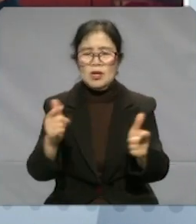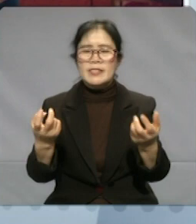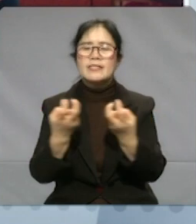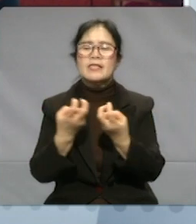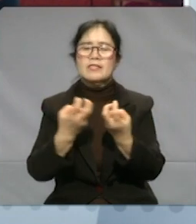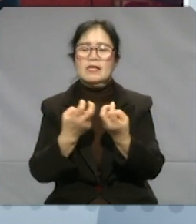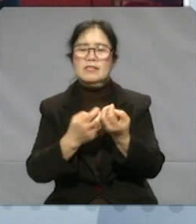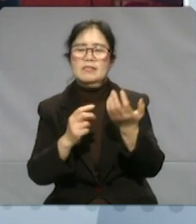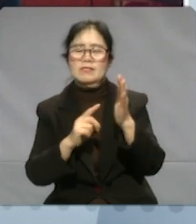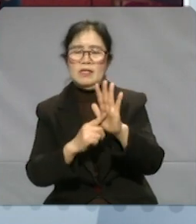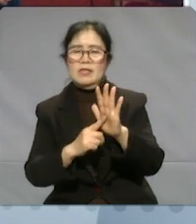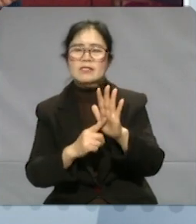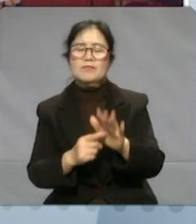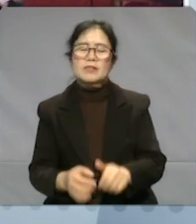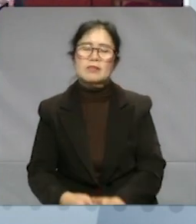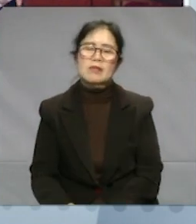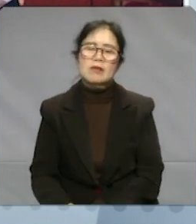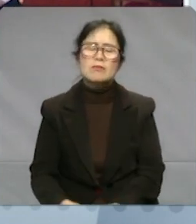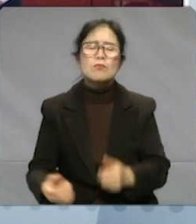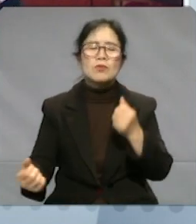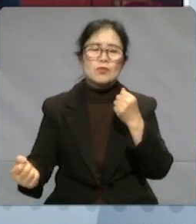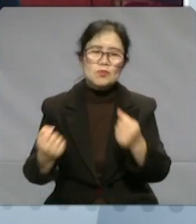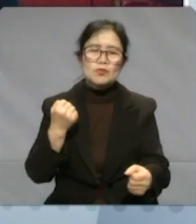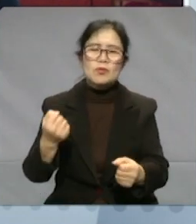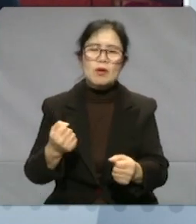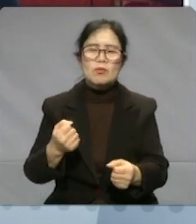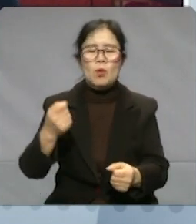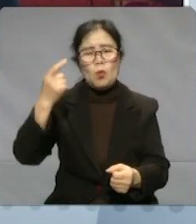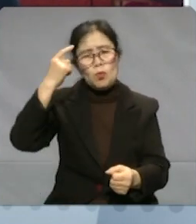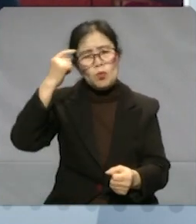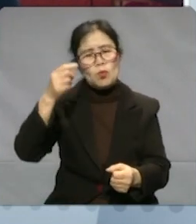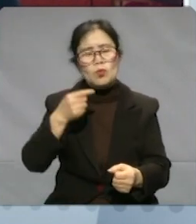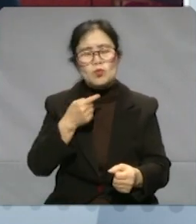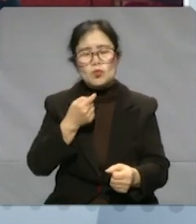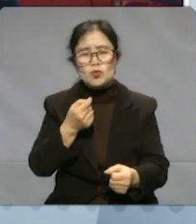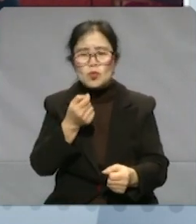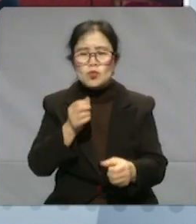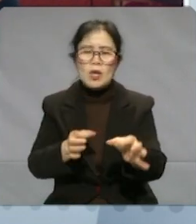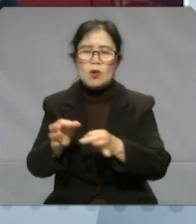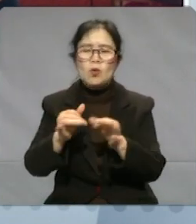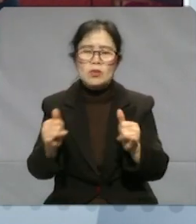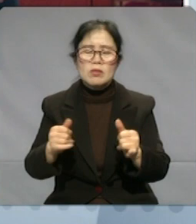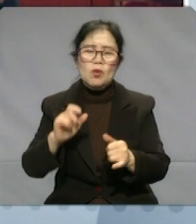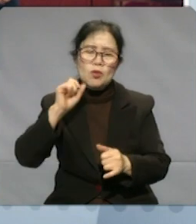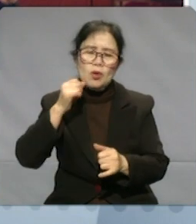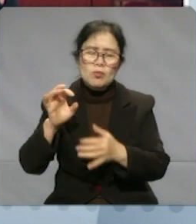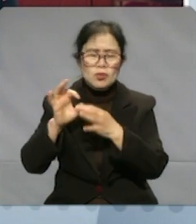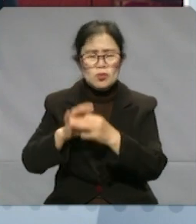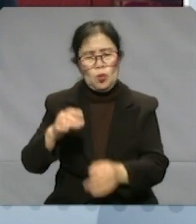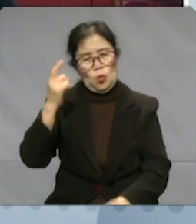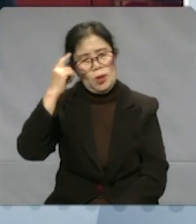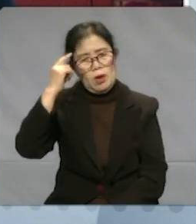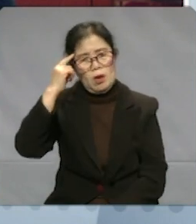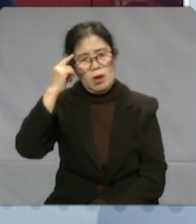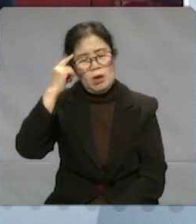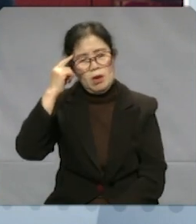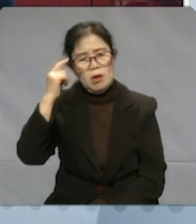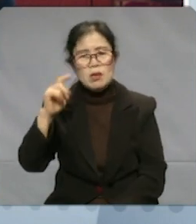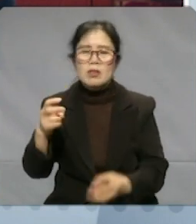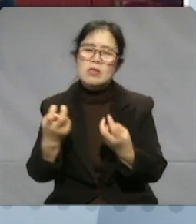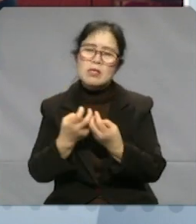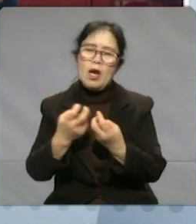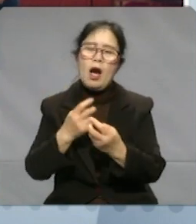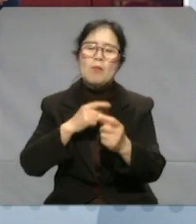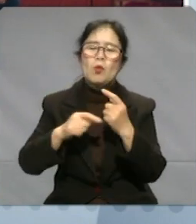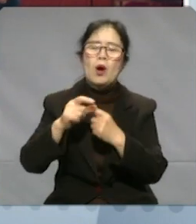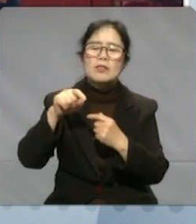대책을 내놨습니다. 그럼에도 불구하고 왜 소상공인들의 이제 어려움이 지속이 될까? 대책에 좀 보완해야 될